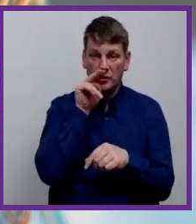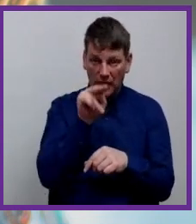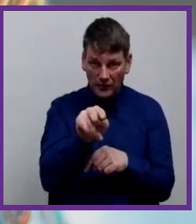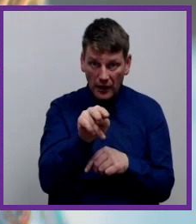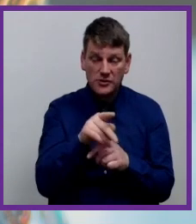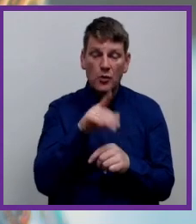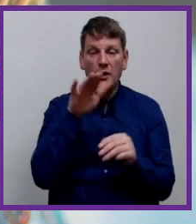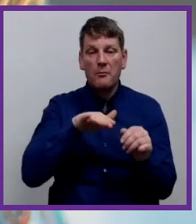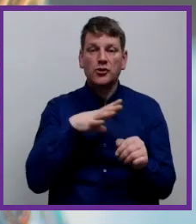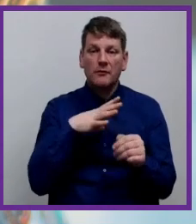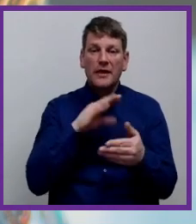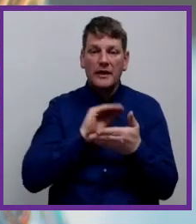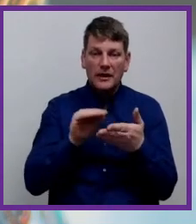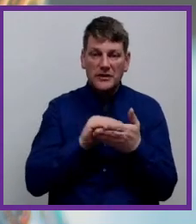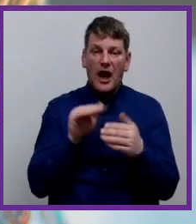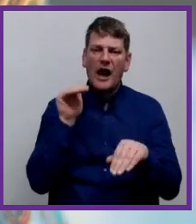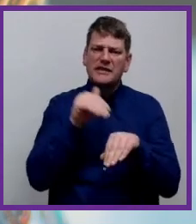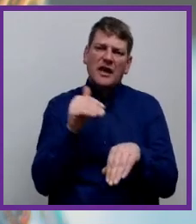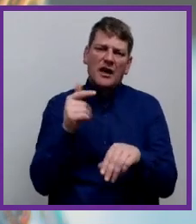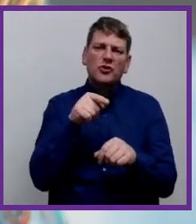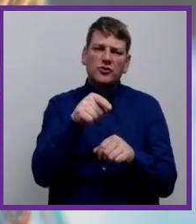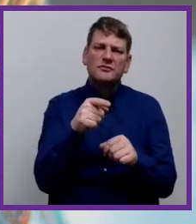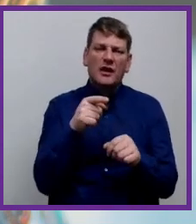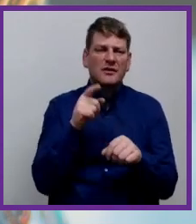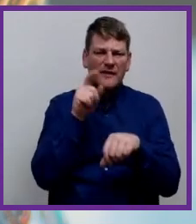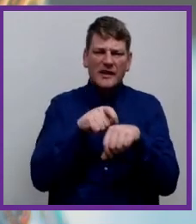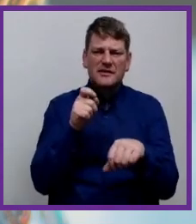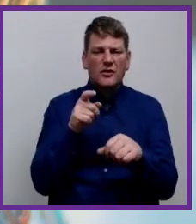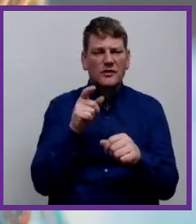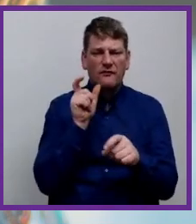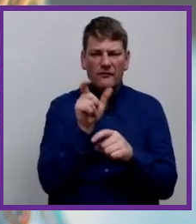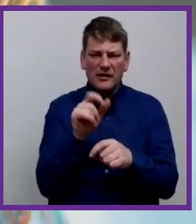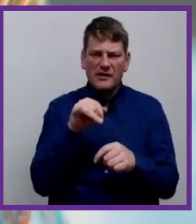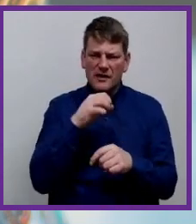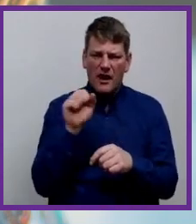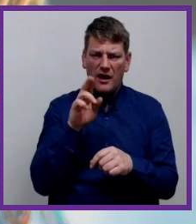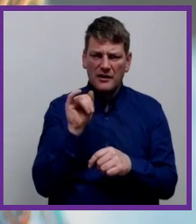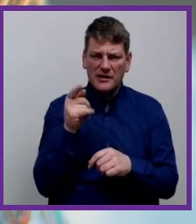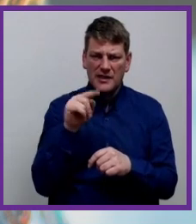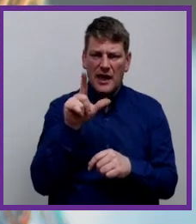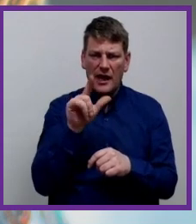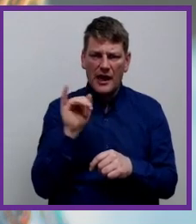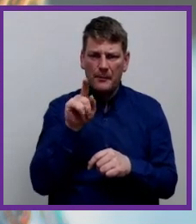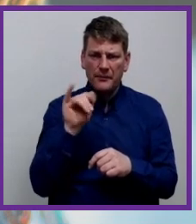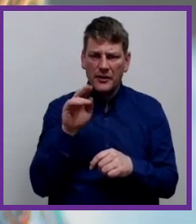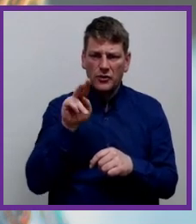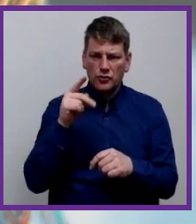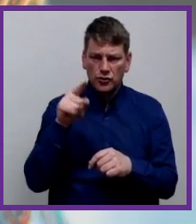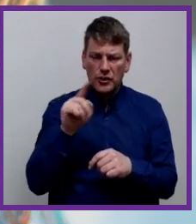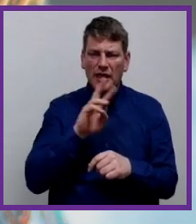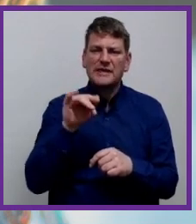bija rakstīts aizskarošu tādu frāzi Jānis Liepiņš, kas toreiz bija Jelgavas ģimnāzijas